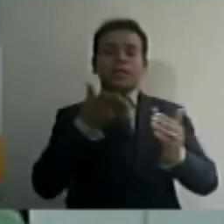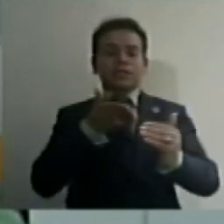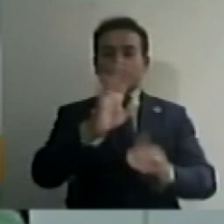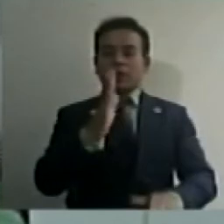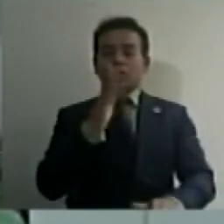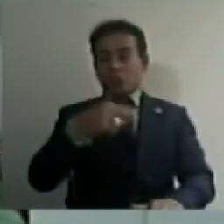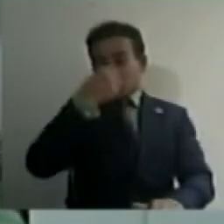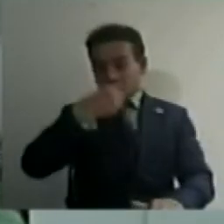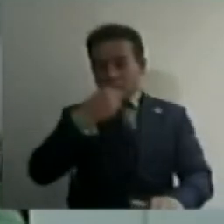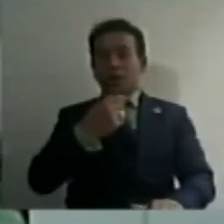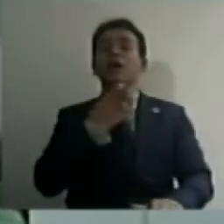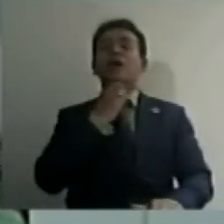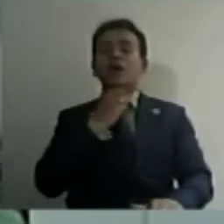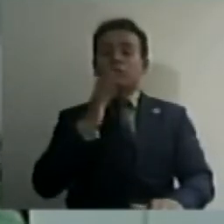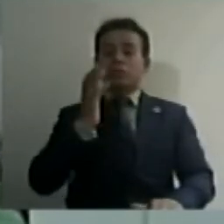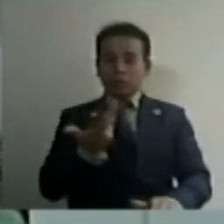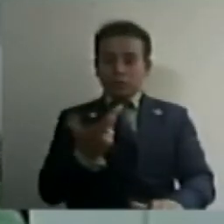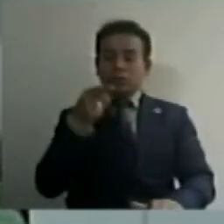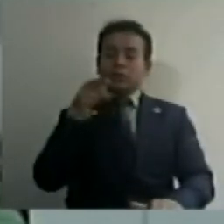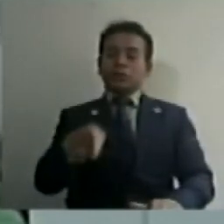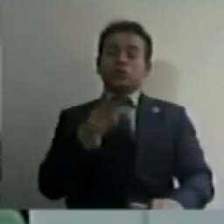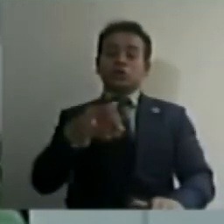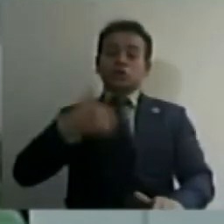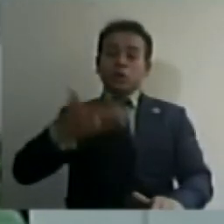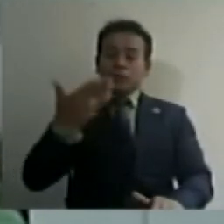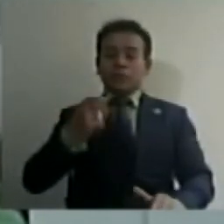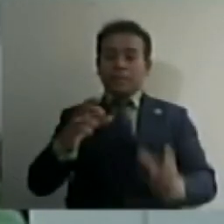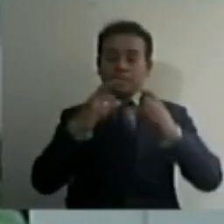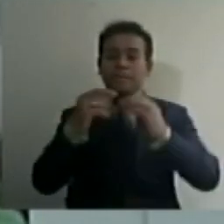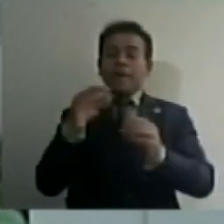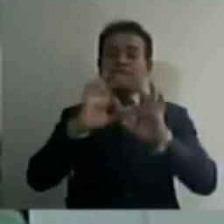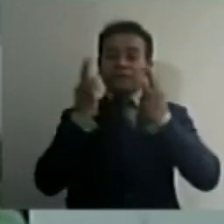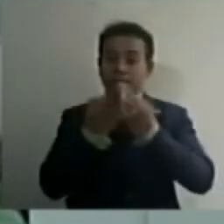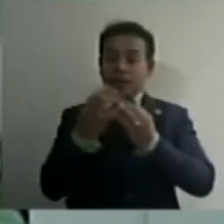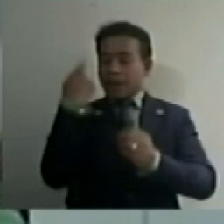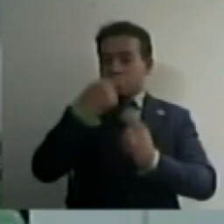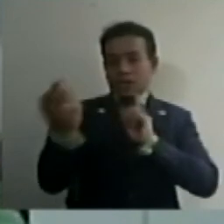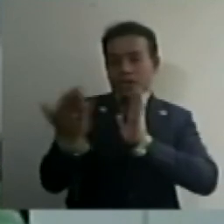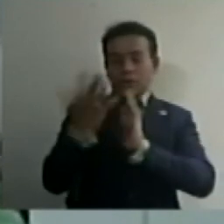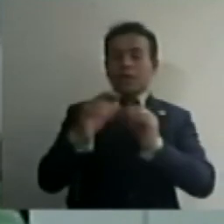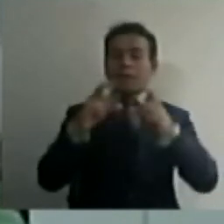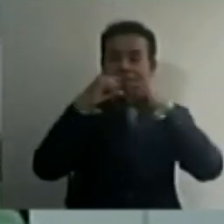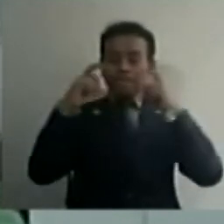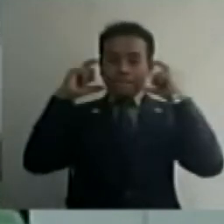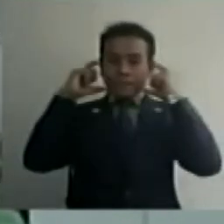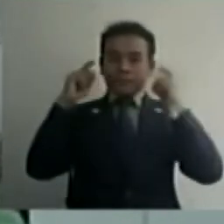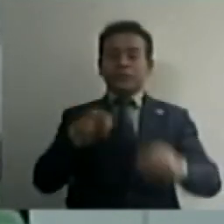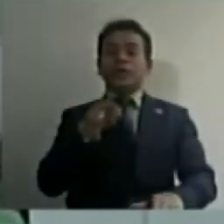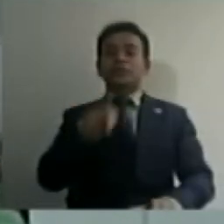করুন, যারা কোয়ারেন্টাইনে আছেন তার কঠোরভাবে কোয়ারেন্টাইনের শর্তগুলো মেনে